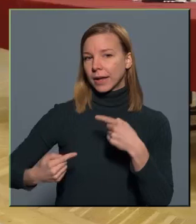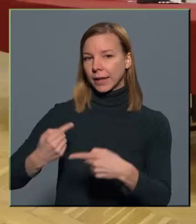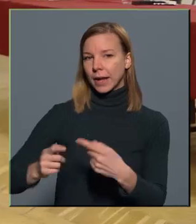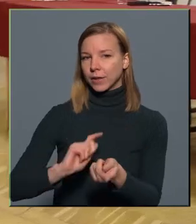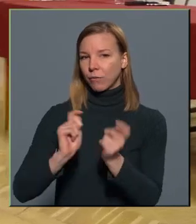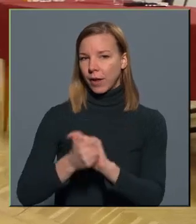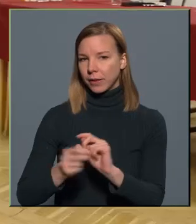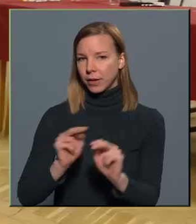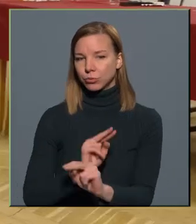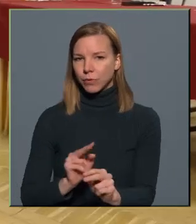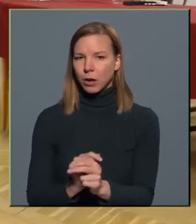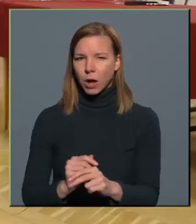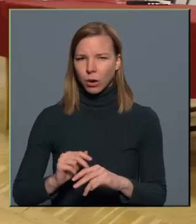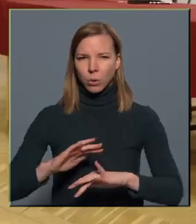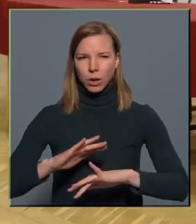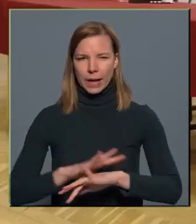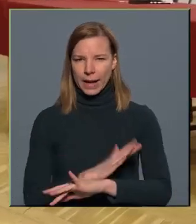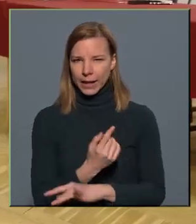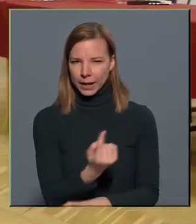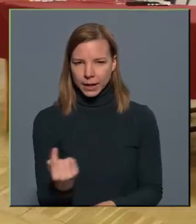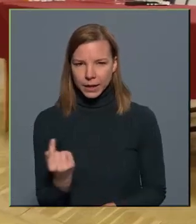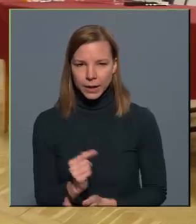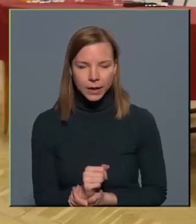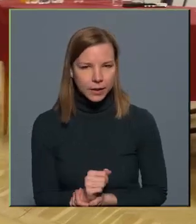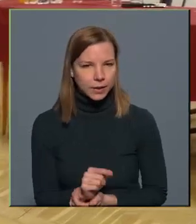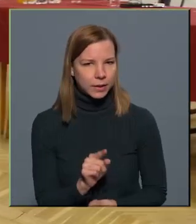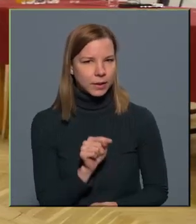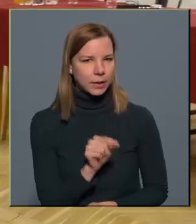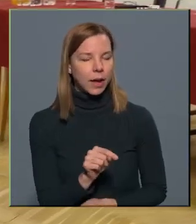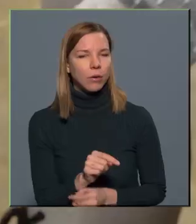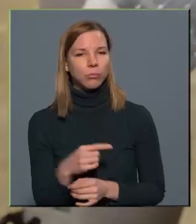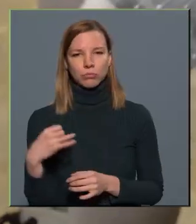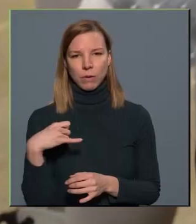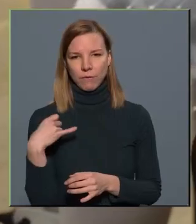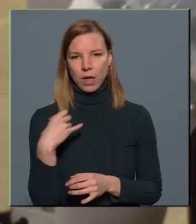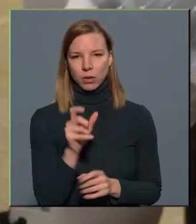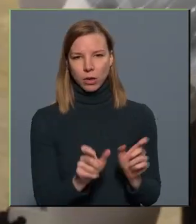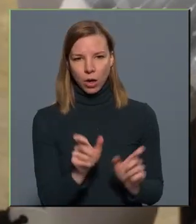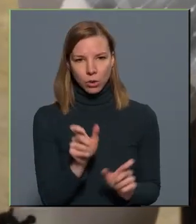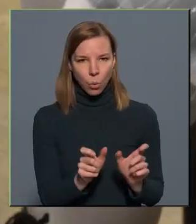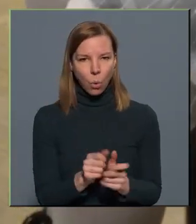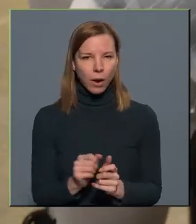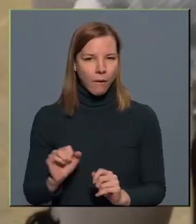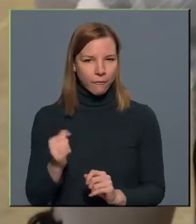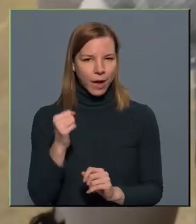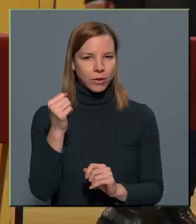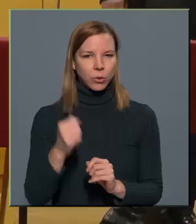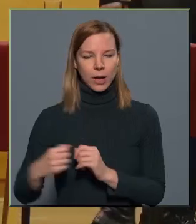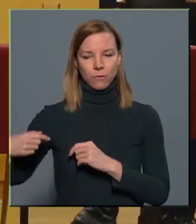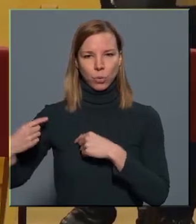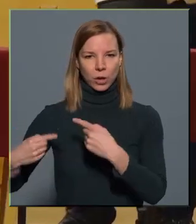zajlik, akkor érzékelhető, hogy a fiatalok, a feltörekvő